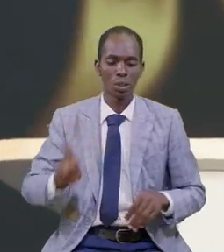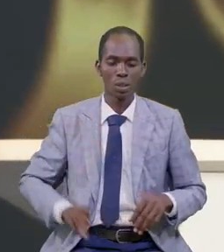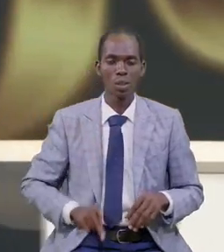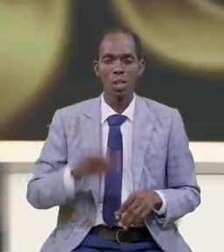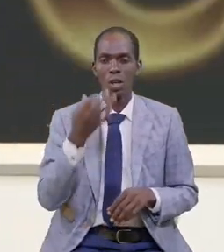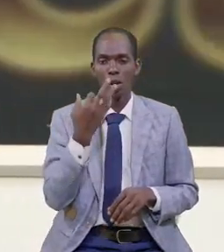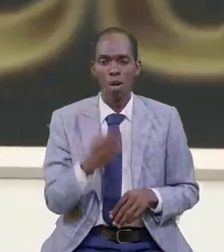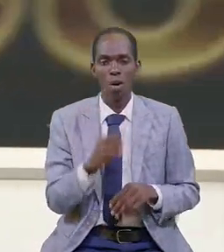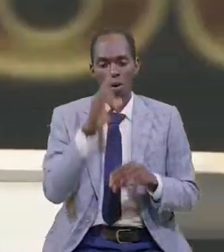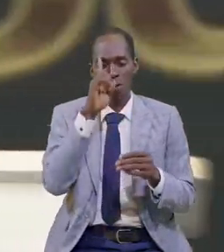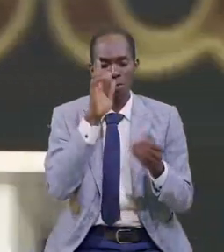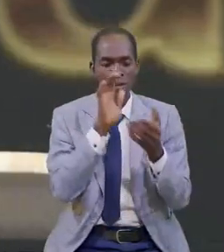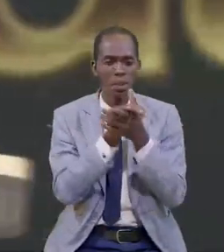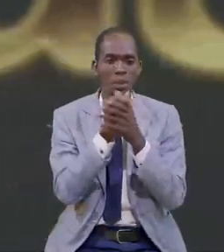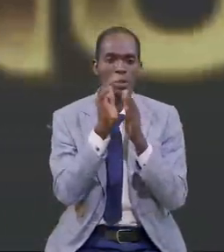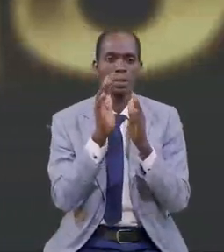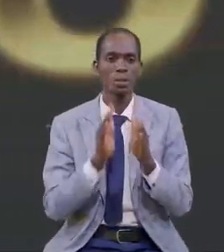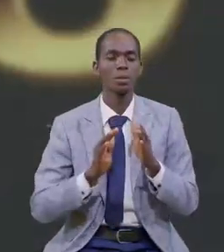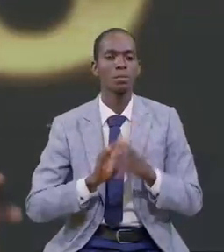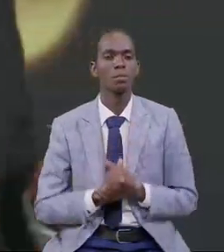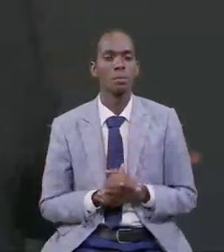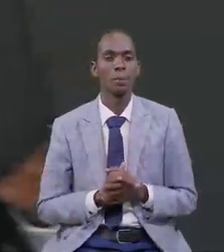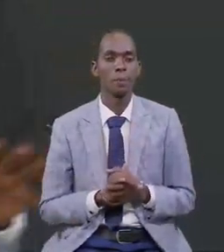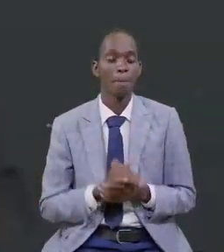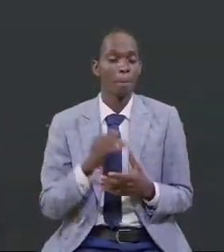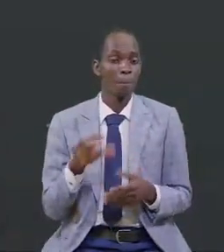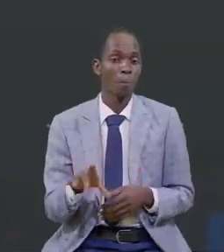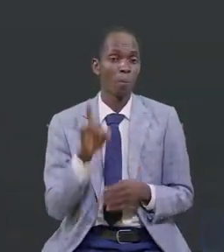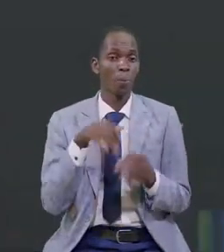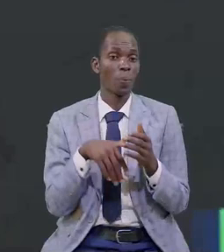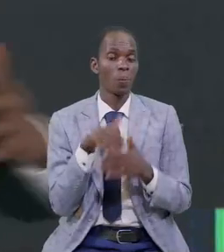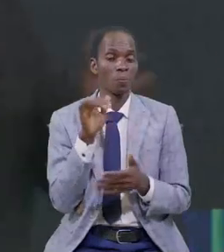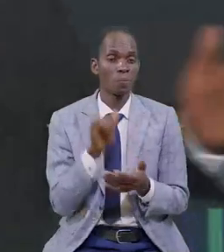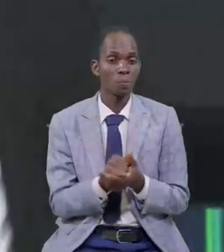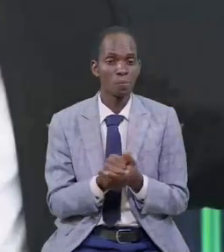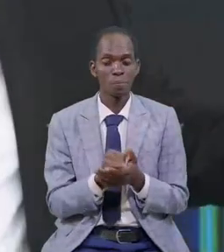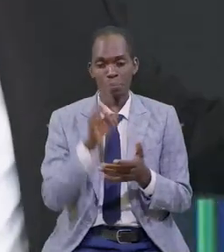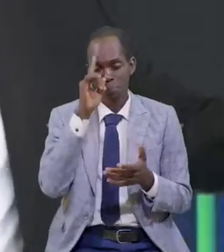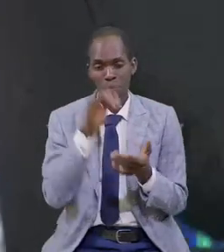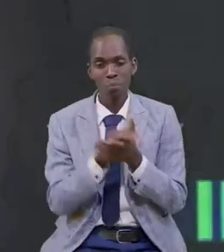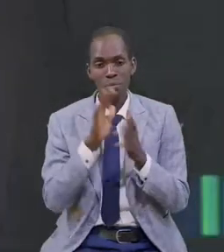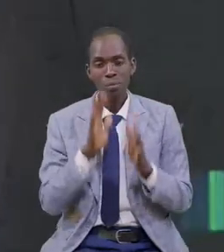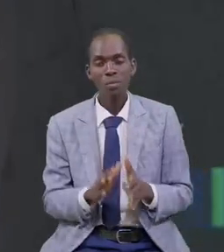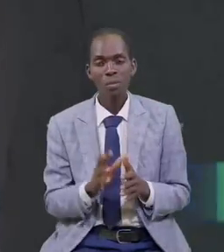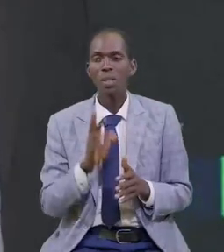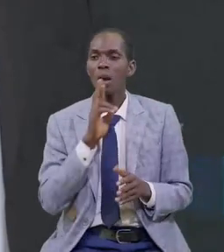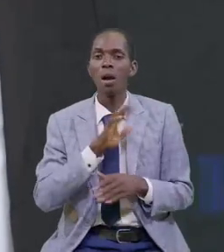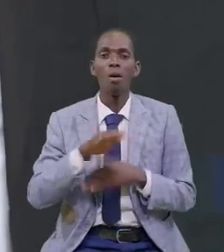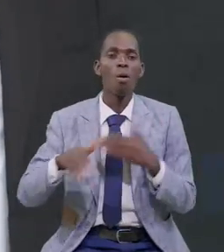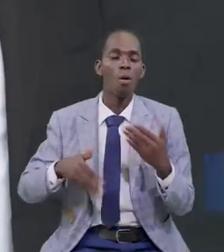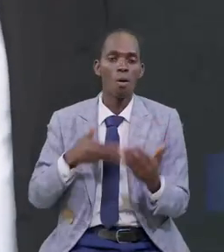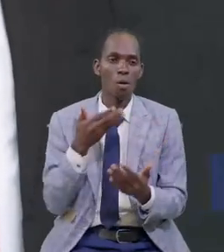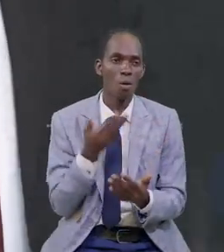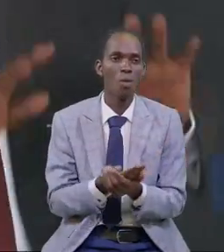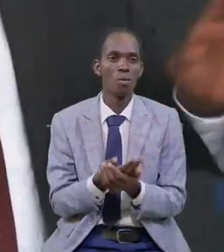nations roi des Nation vous allez découvrir que les croyants